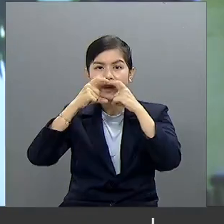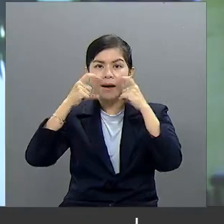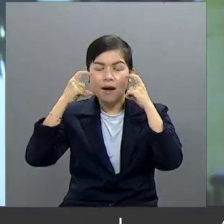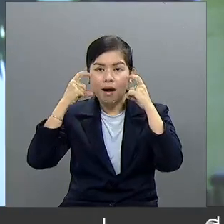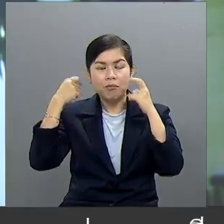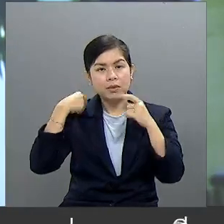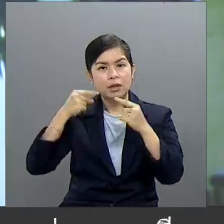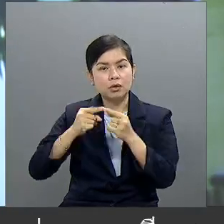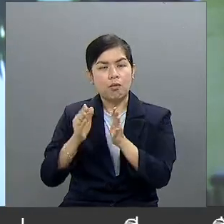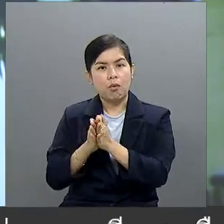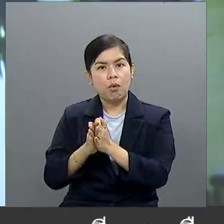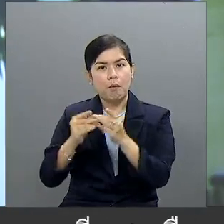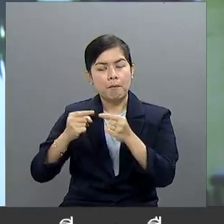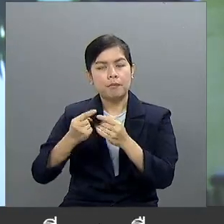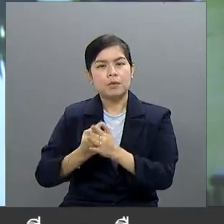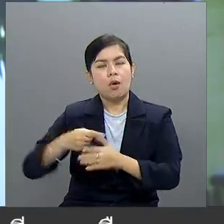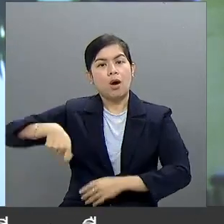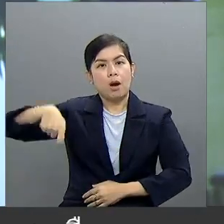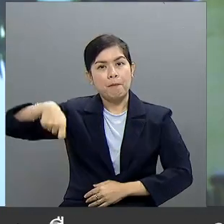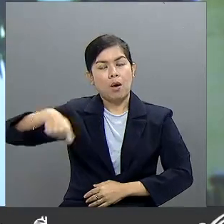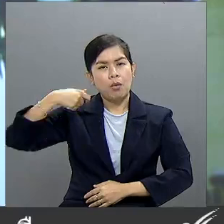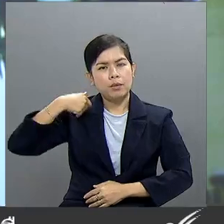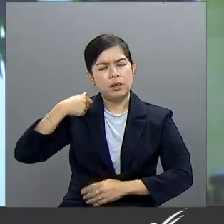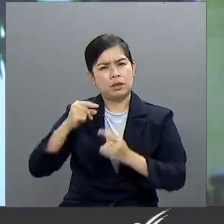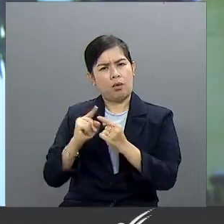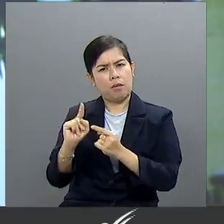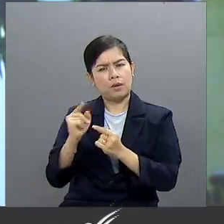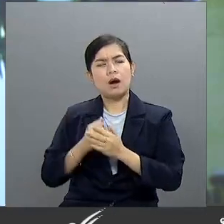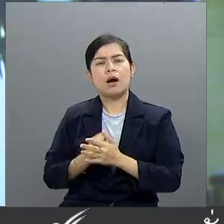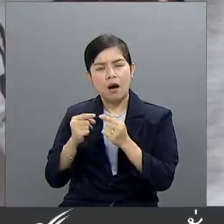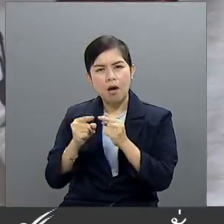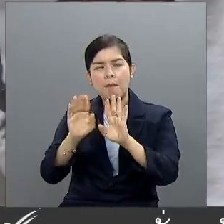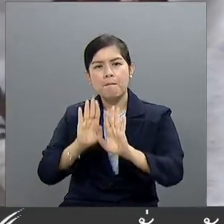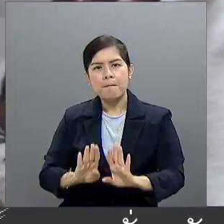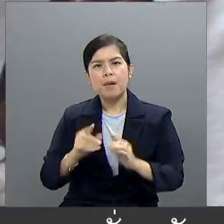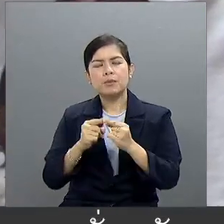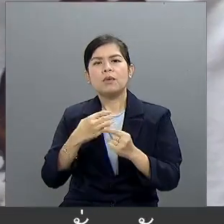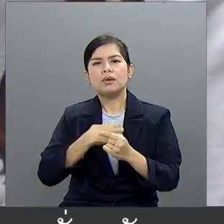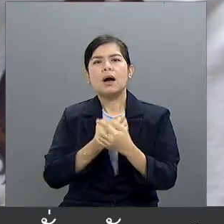แรงบันดาลใจของเขาบอกว่ามาจากความต้องการที่จะอนุรักษ์ผีเสื้อไว้ไปดูกันค่ะ